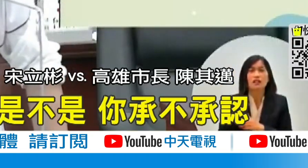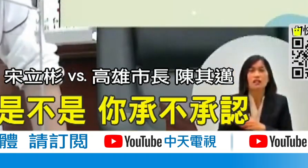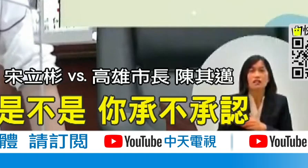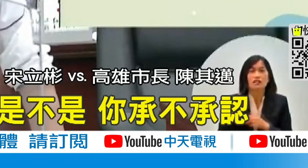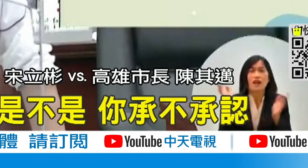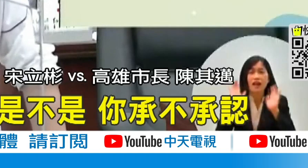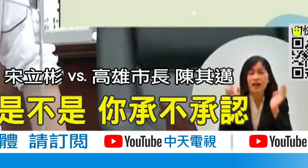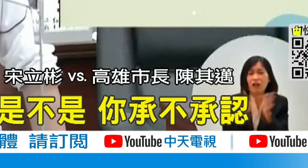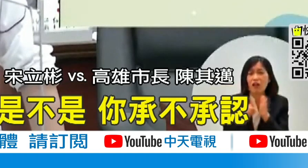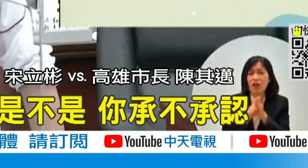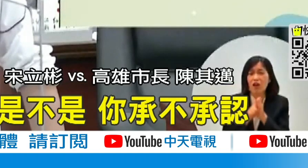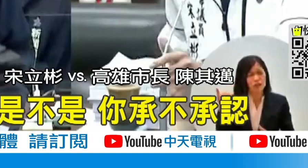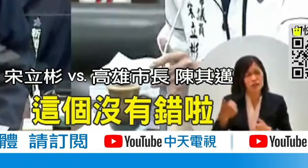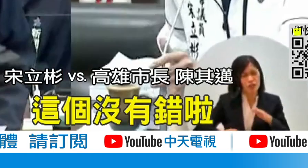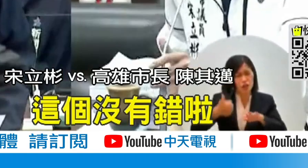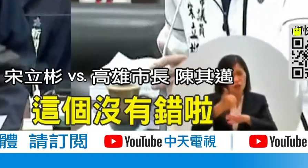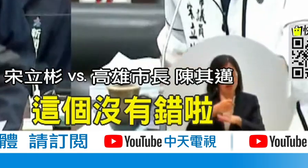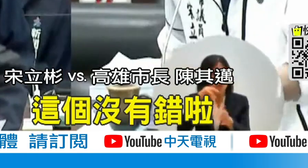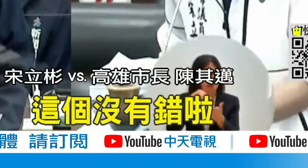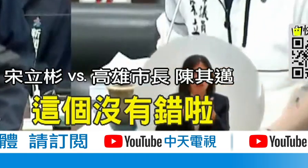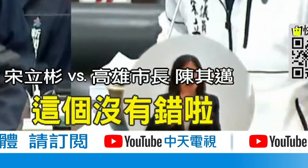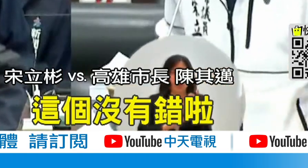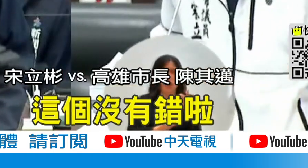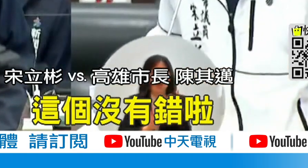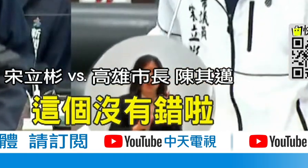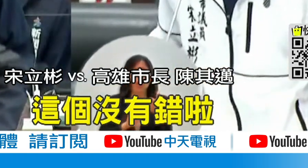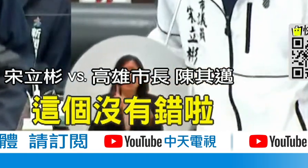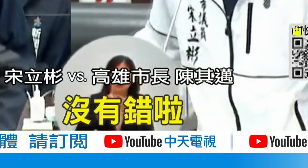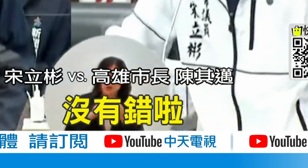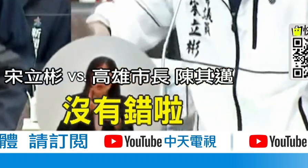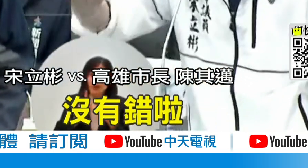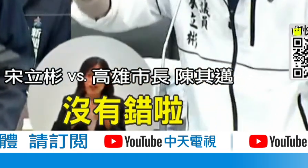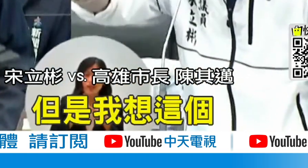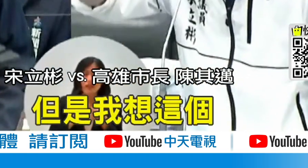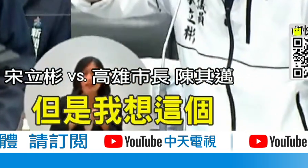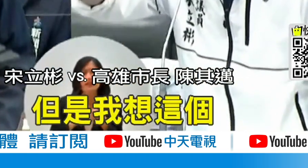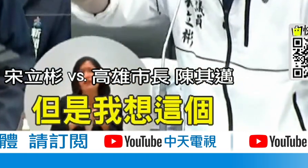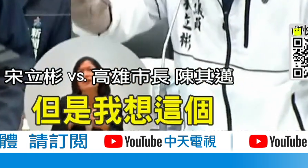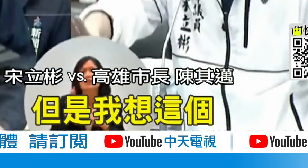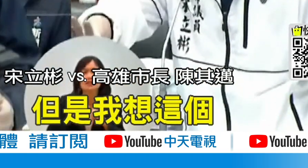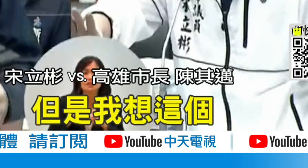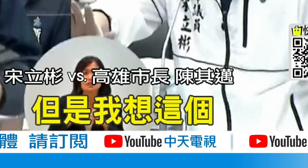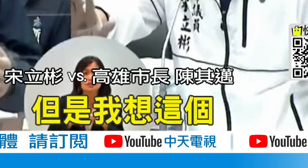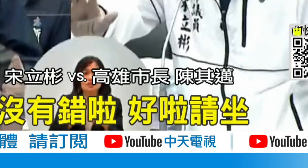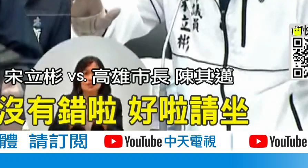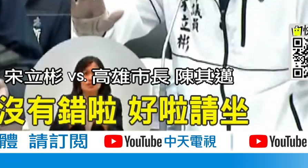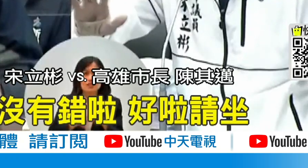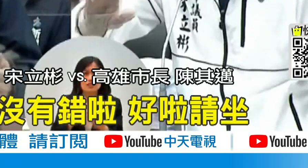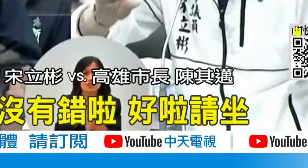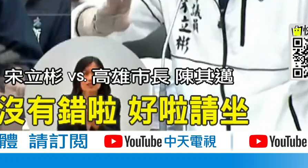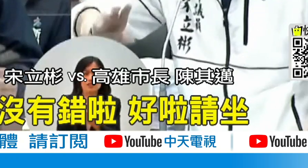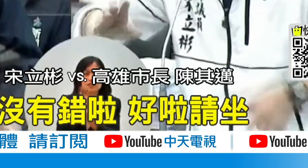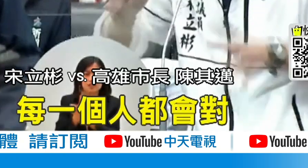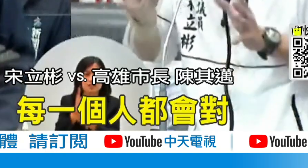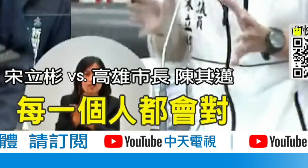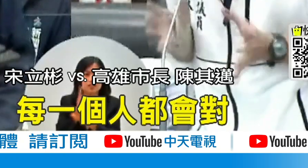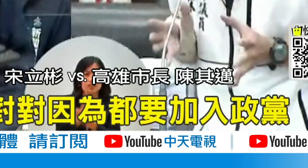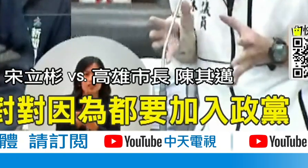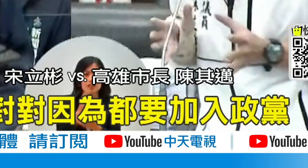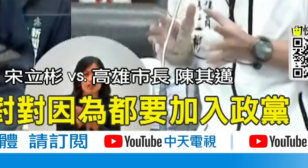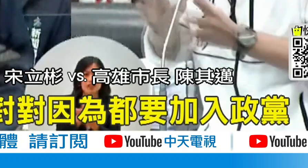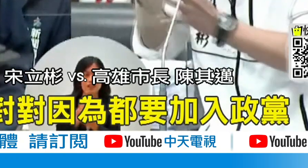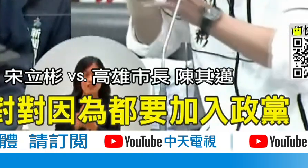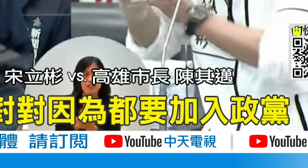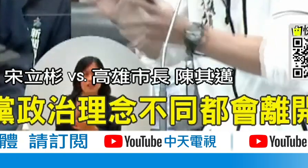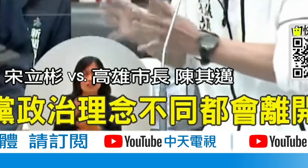是？你有声音无？ 是，这个没有错了哈。但是我想， 好了，请坐。 这个没有错，每一个人都会 对对对，因为都会